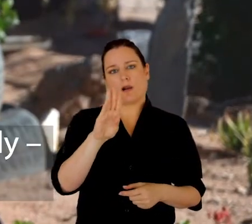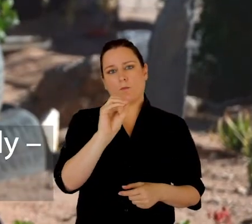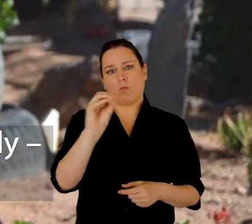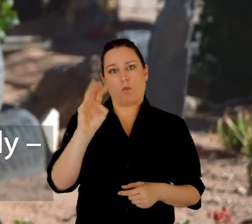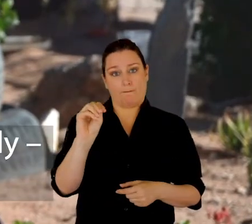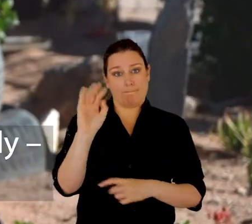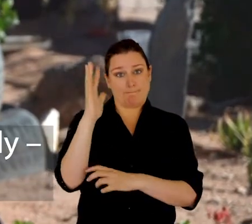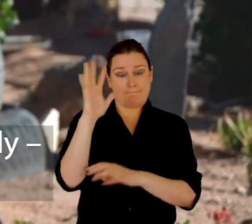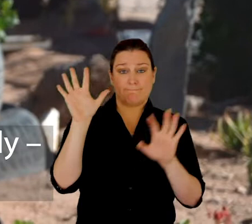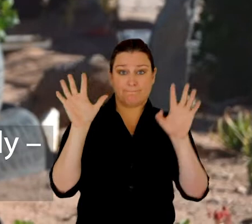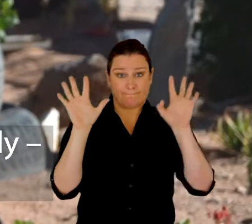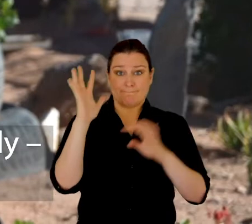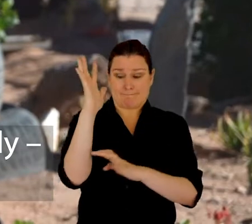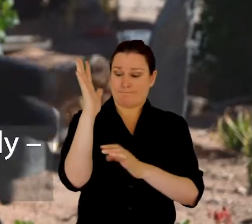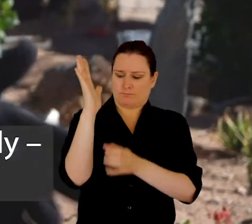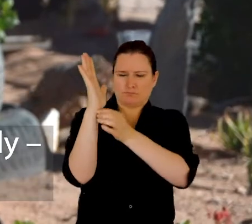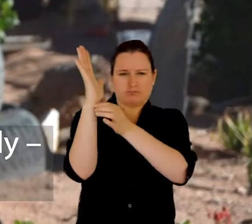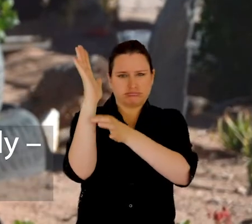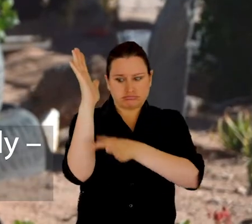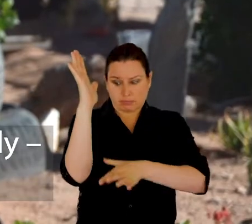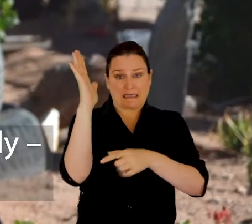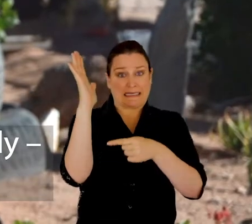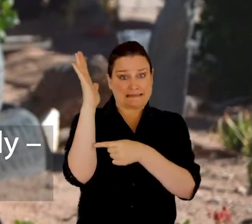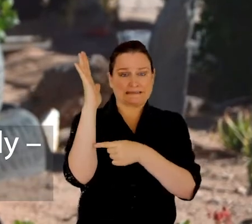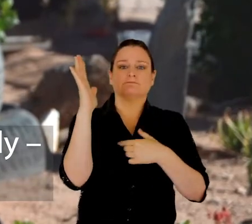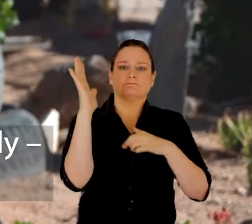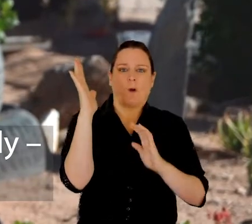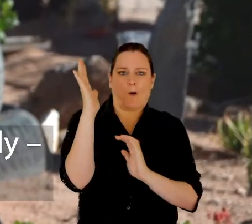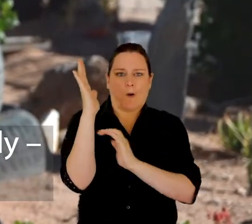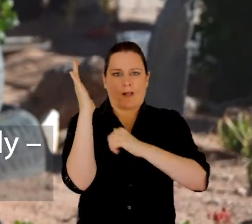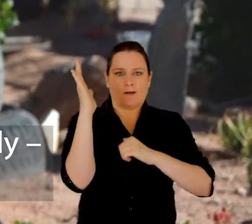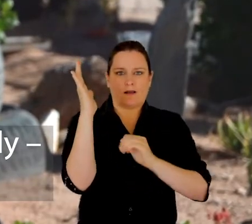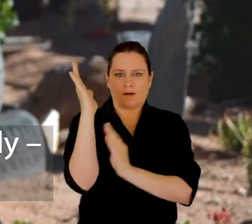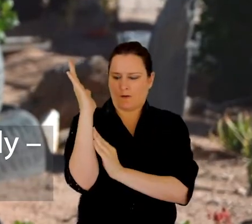wordt uitgesneden. Lekker uitgehol, bovenop.